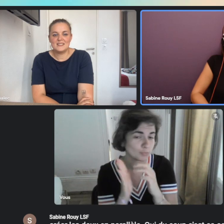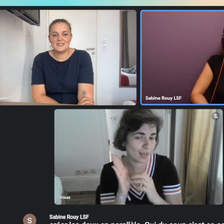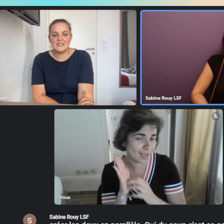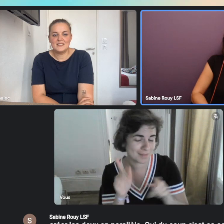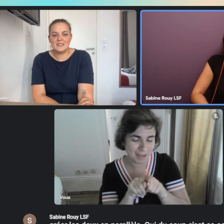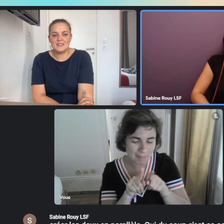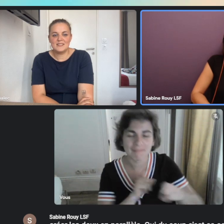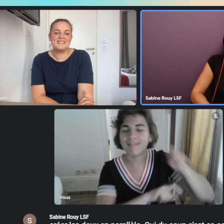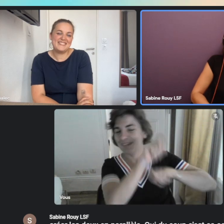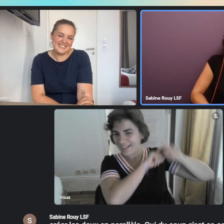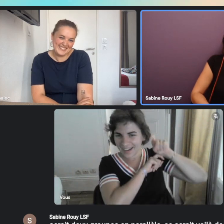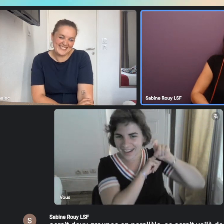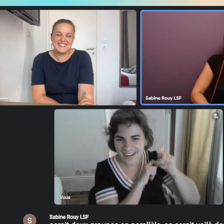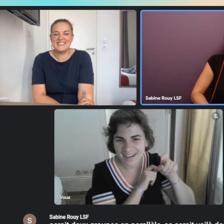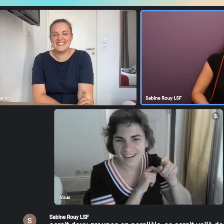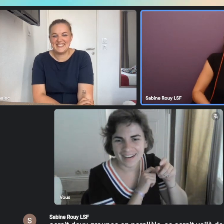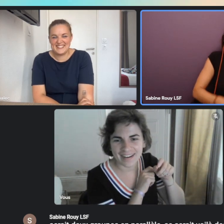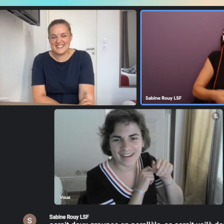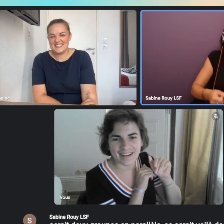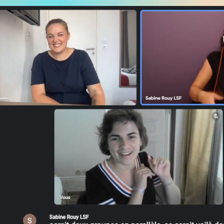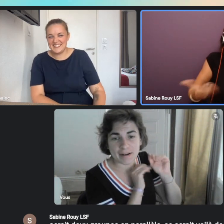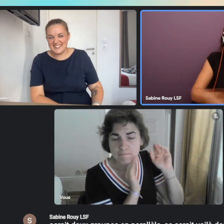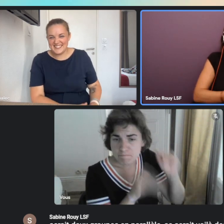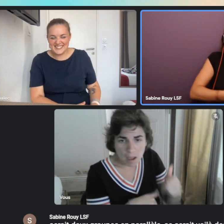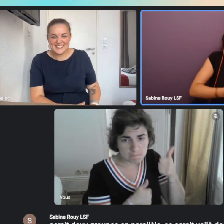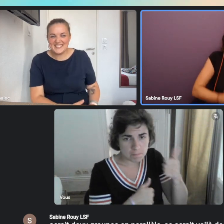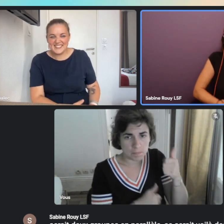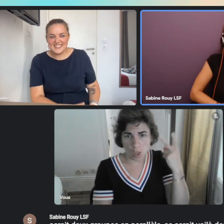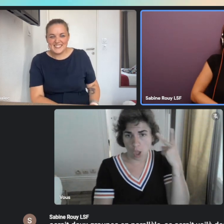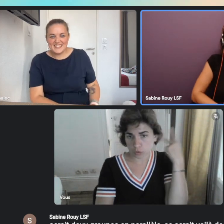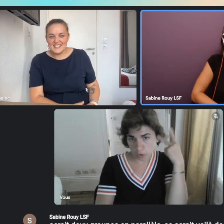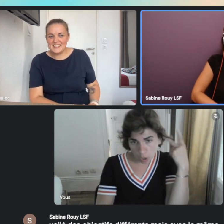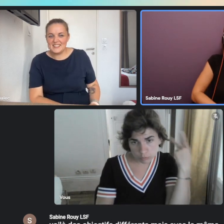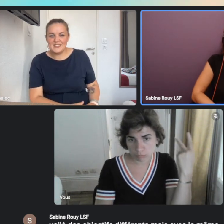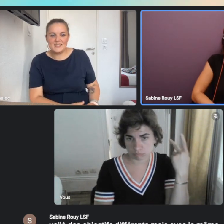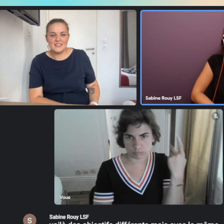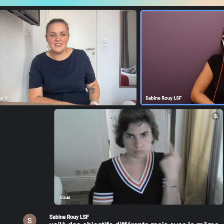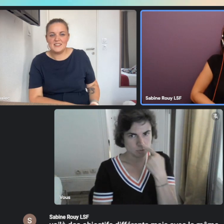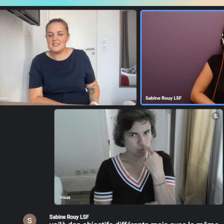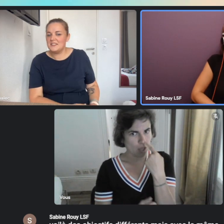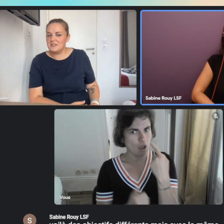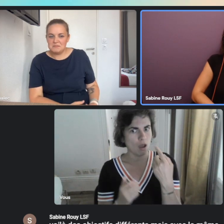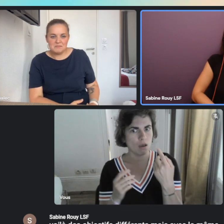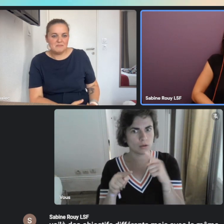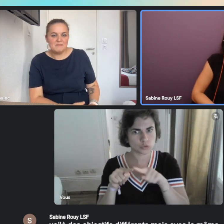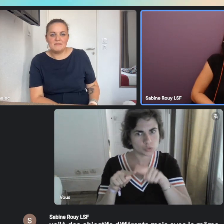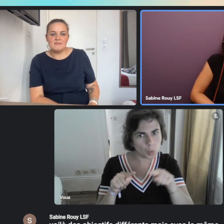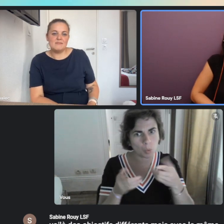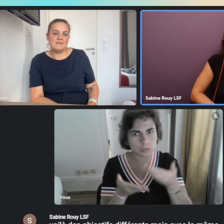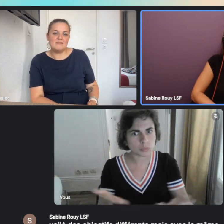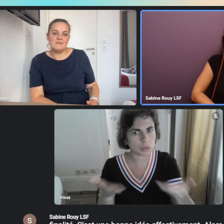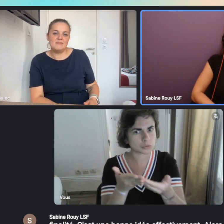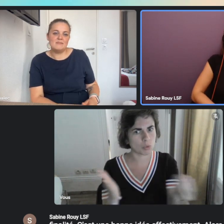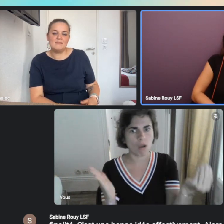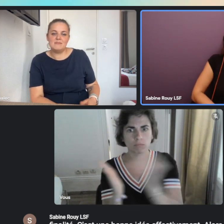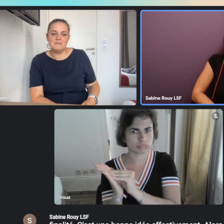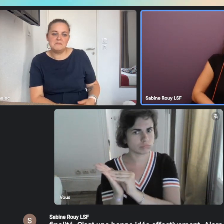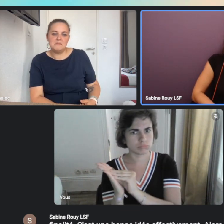Alors, il y a des personnes qui disent donc, par rapport au bullet journal, pardon, on revient en arrière, que cette personne donc est